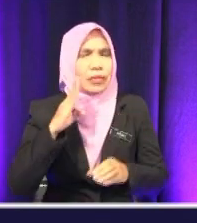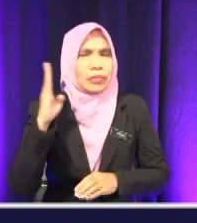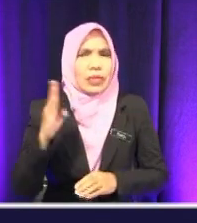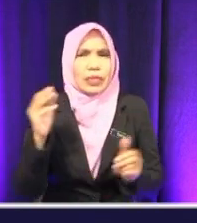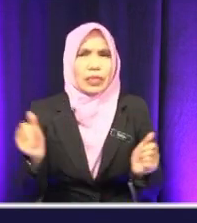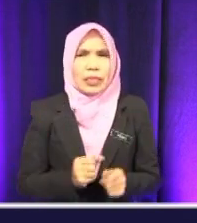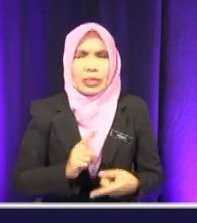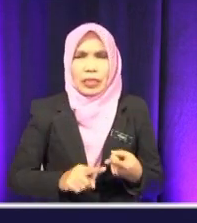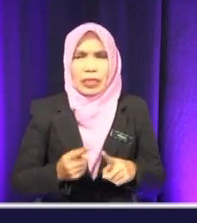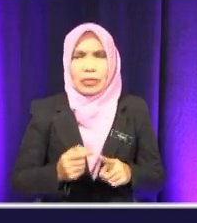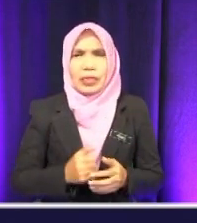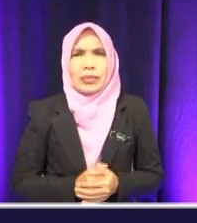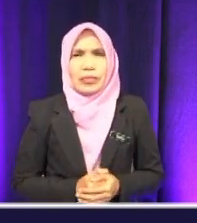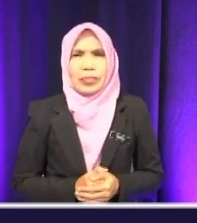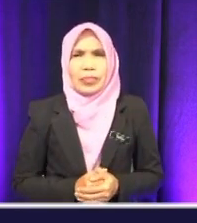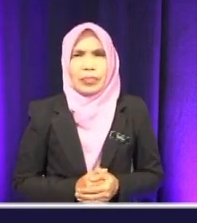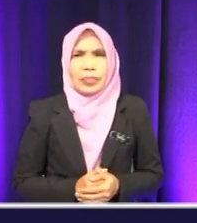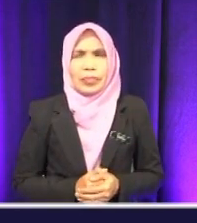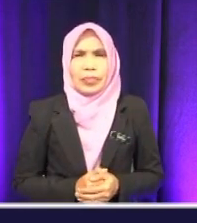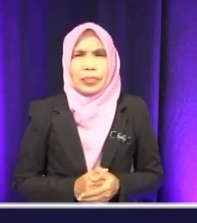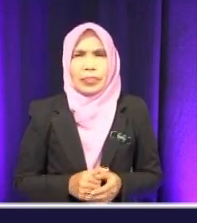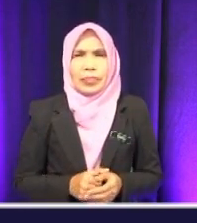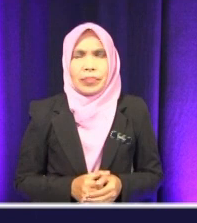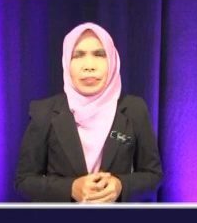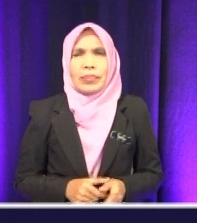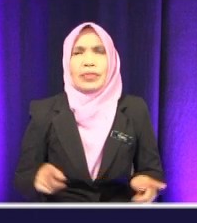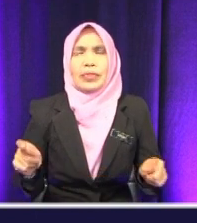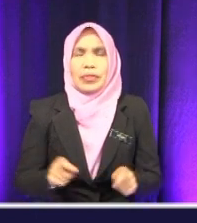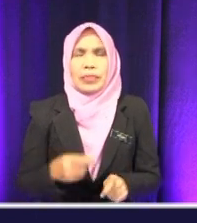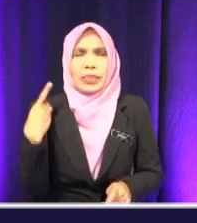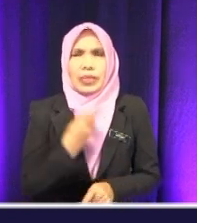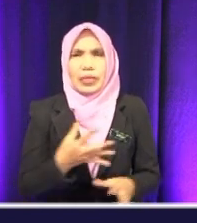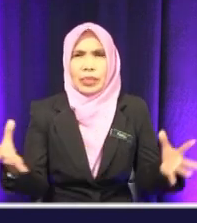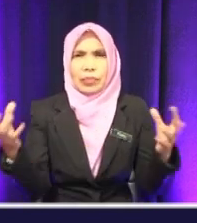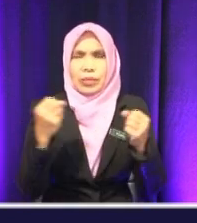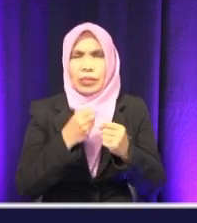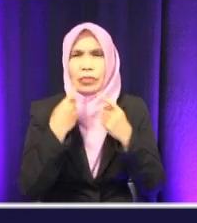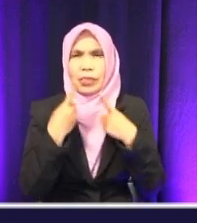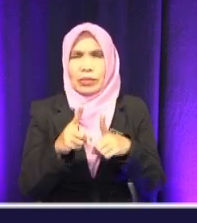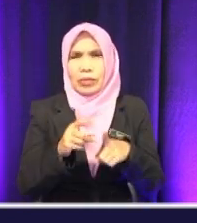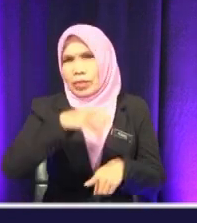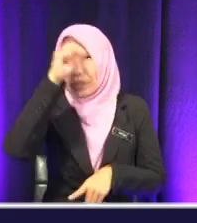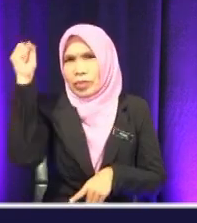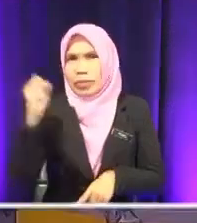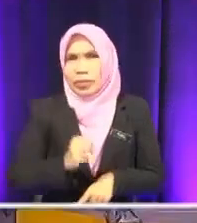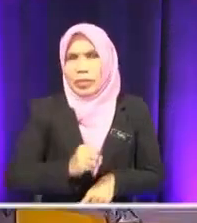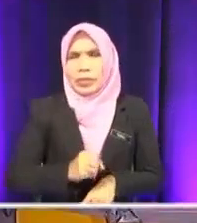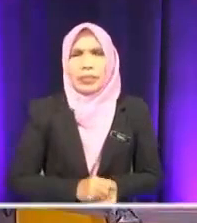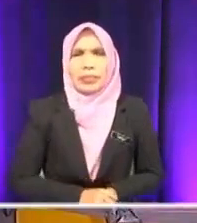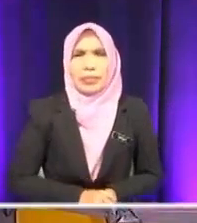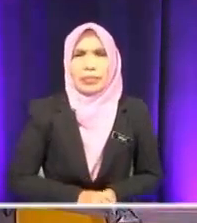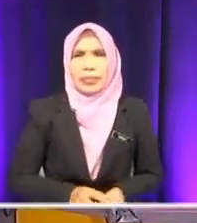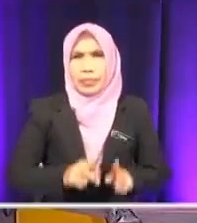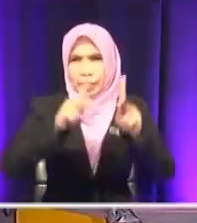kawan-kawan tetapi kita tidak menjawab soal lain pemeriksaan kita kena anggap orang yang membaca jawaban